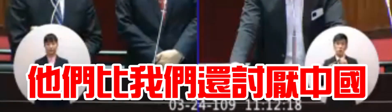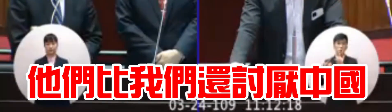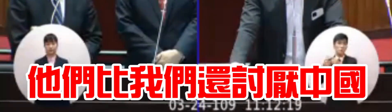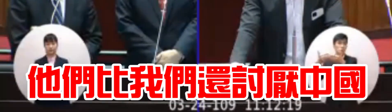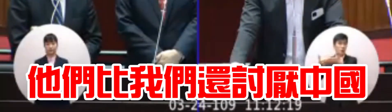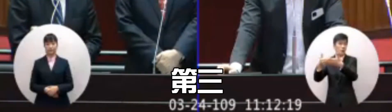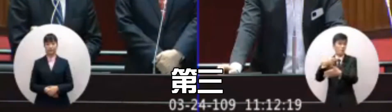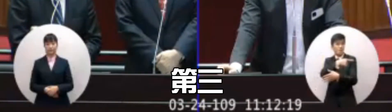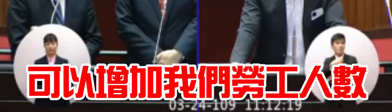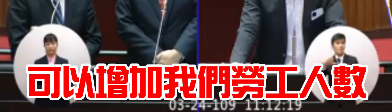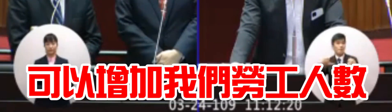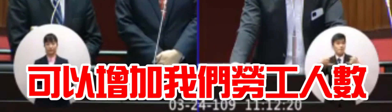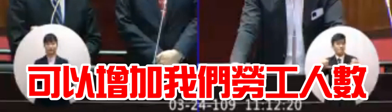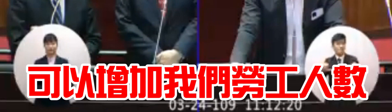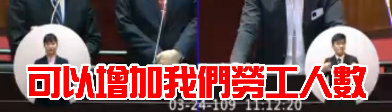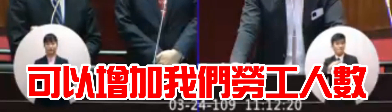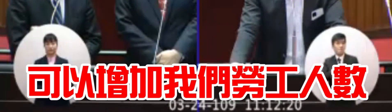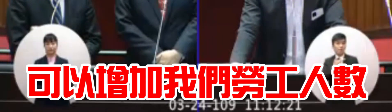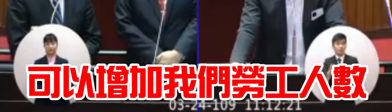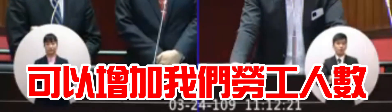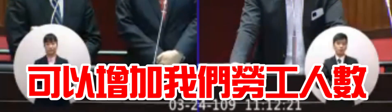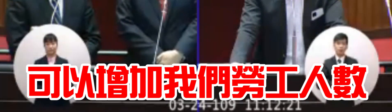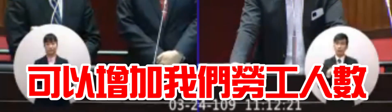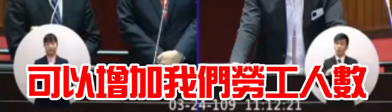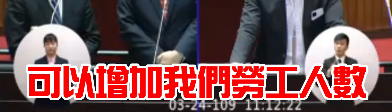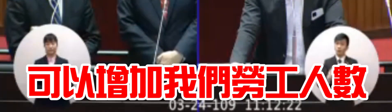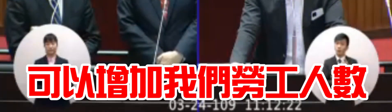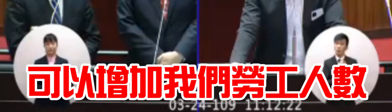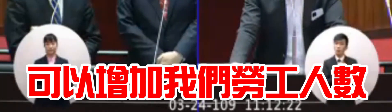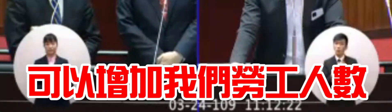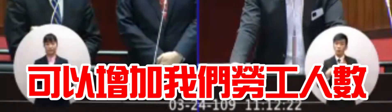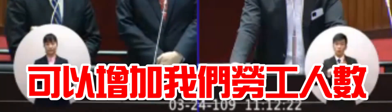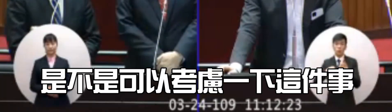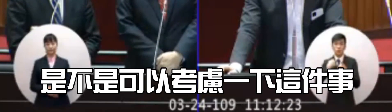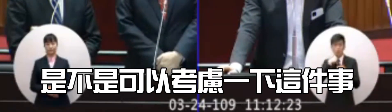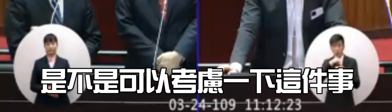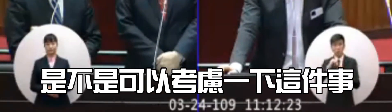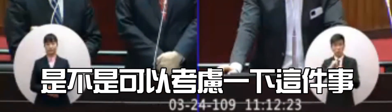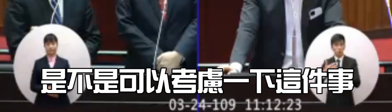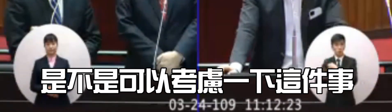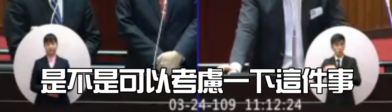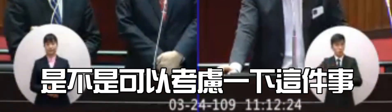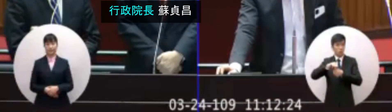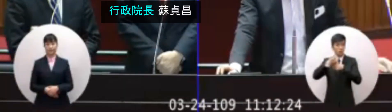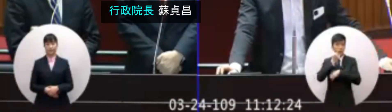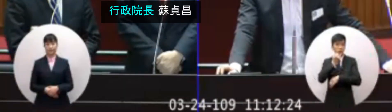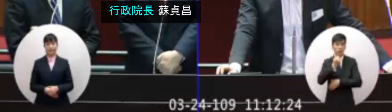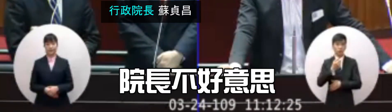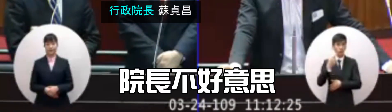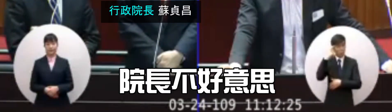国；第三，会当增加咱的劳工的人数。是毋是咱考虑这件代志？